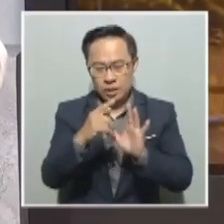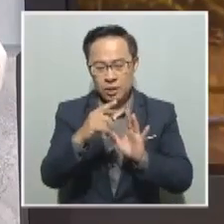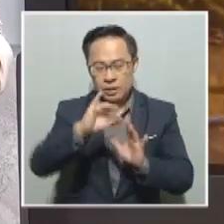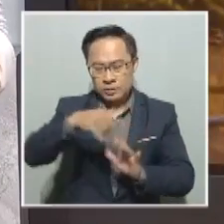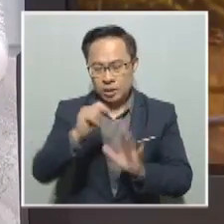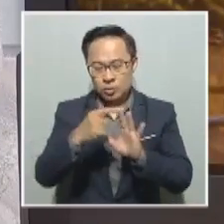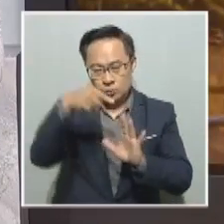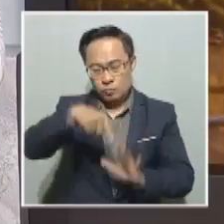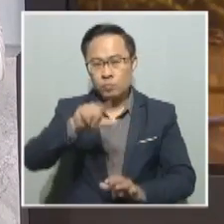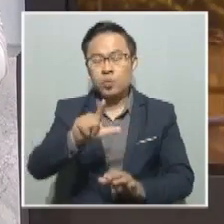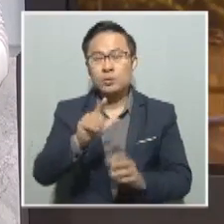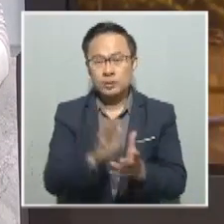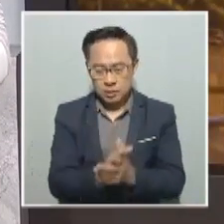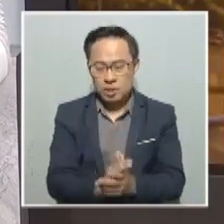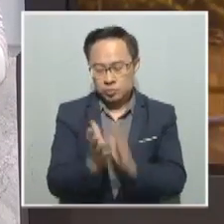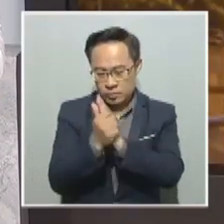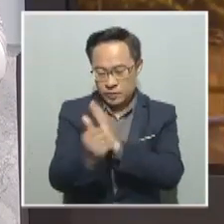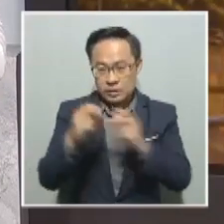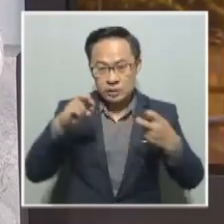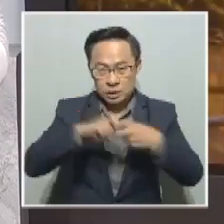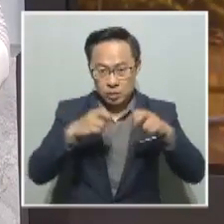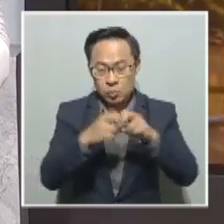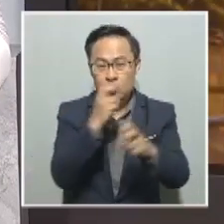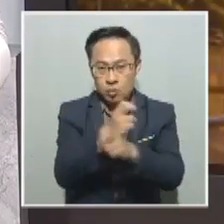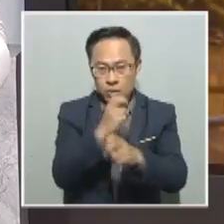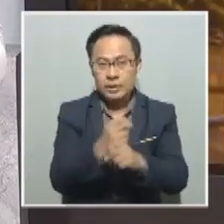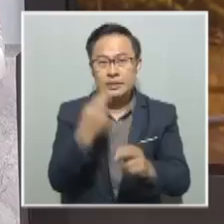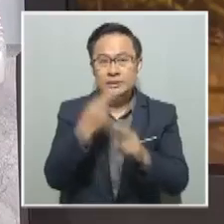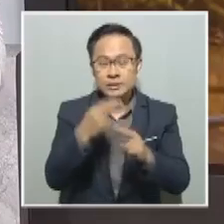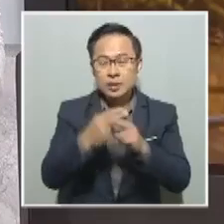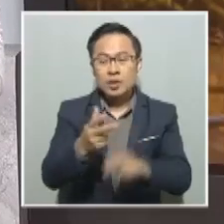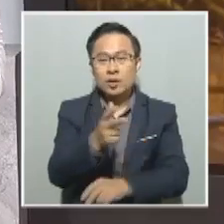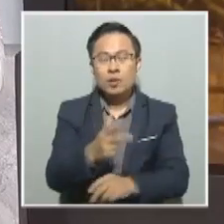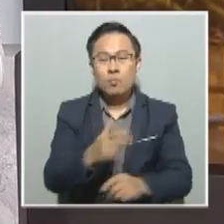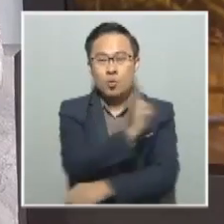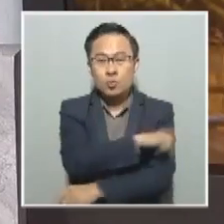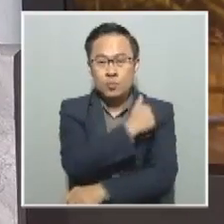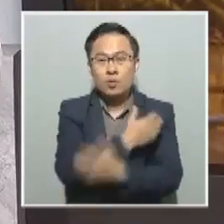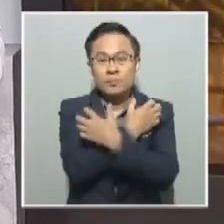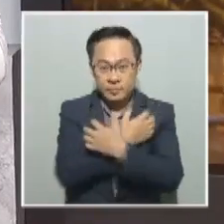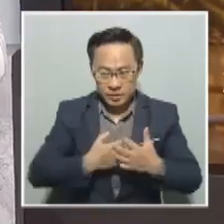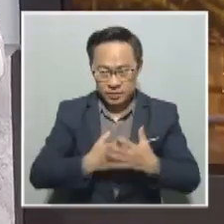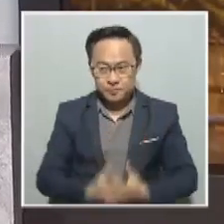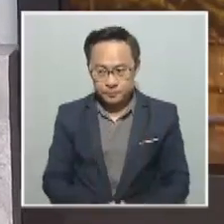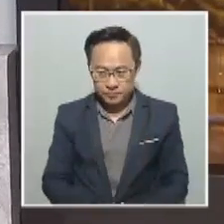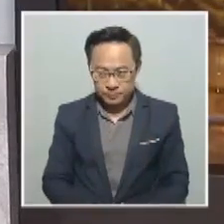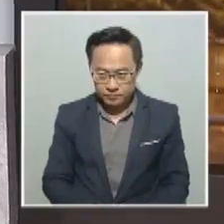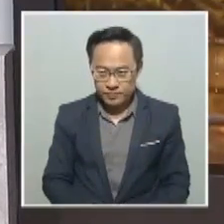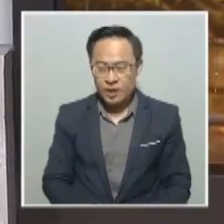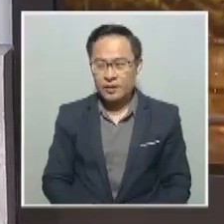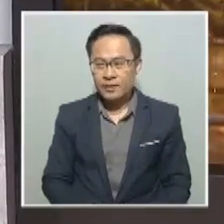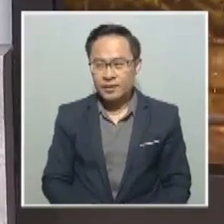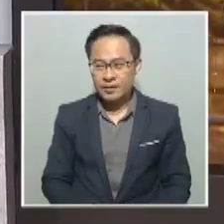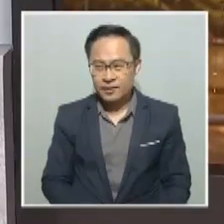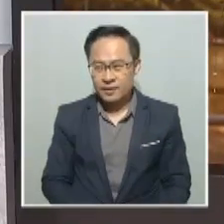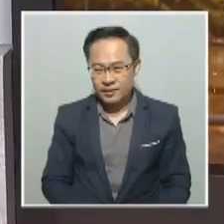รสกุลนะครับท่านเป็นแพทย์เฉพาะทางกระดูกและข้อเจ้าของเพจดร.หมอหมี ใช่ เขาเป็นด็อกเตอร์เขาเป็นทั้งหมอ ใช่ และเป็นหมีด้ว